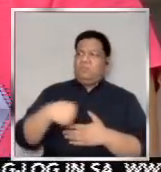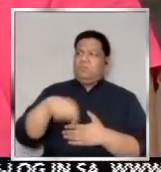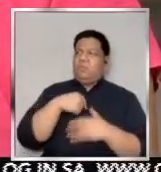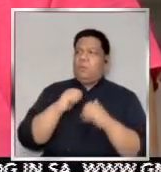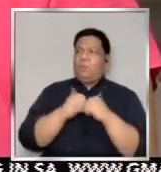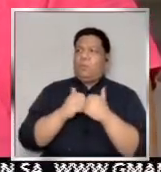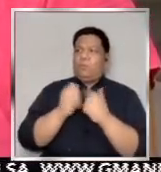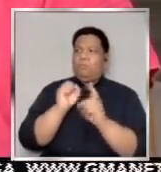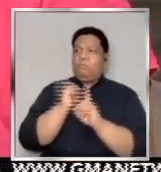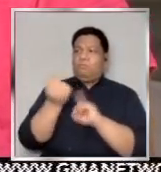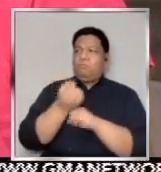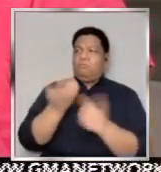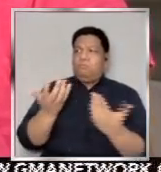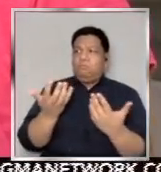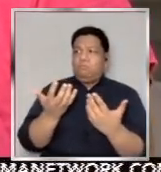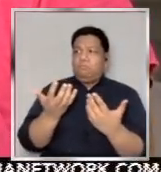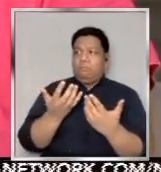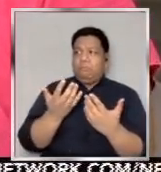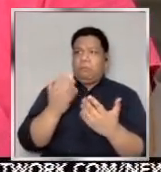Sana kaya patungo ito?